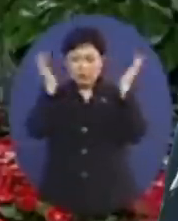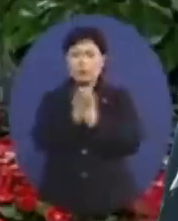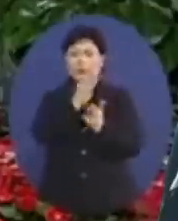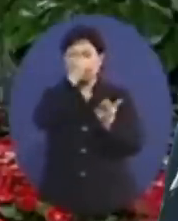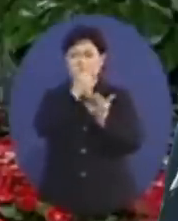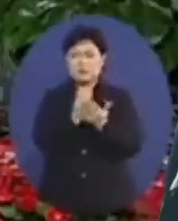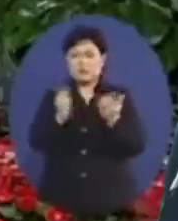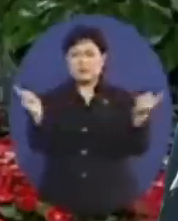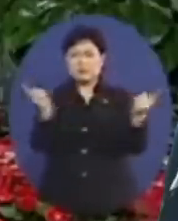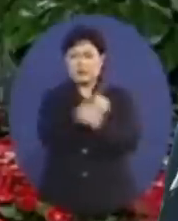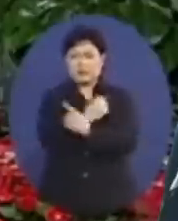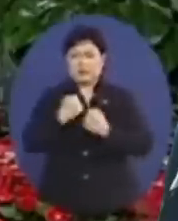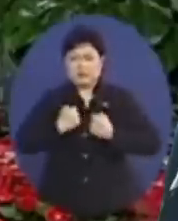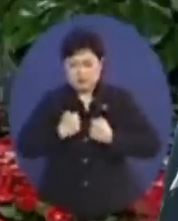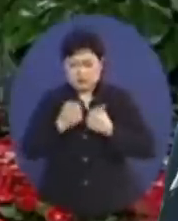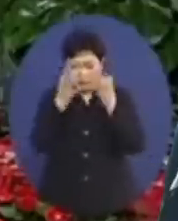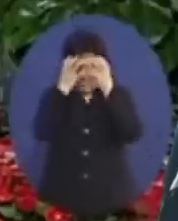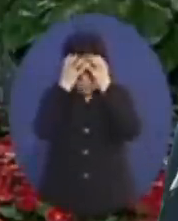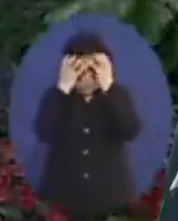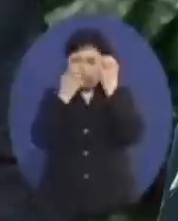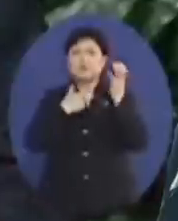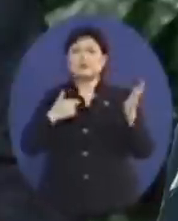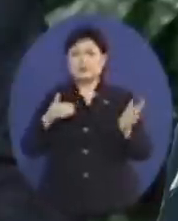대신 지시고 고통받으셨던 것입니다.